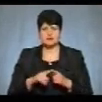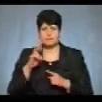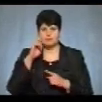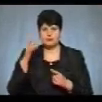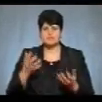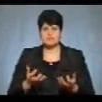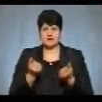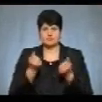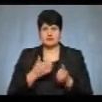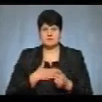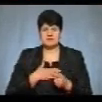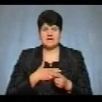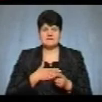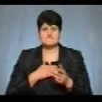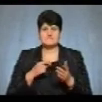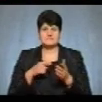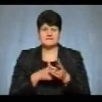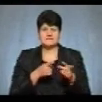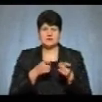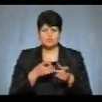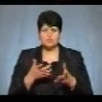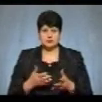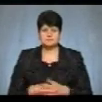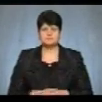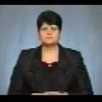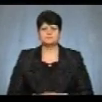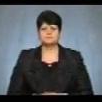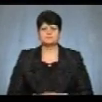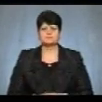врятувала мене від кульці, бо я між тими